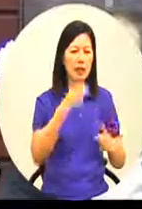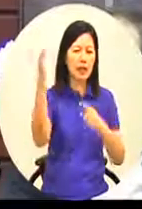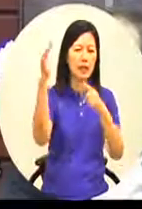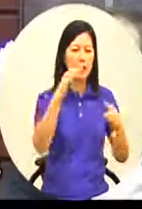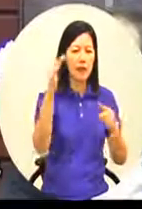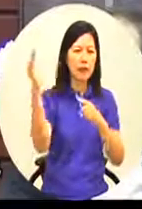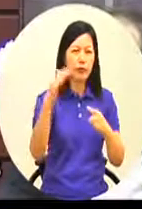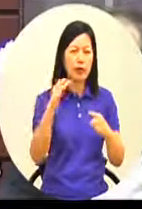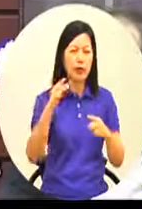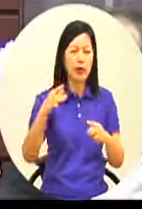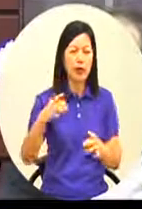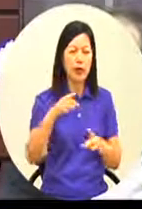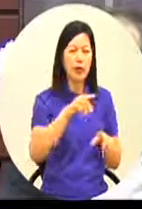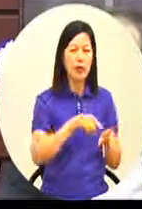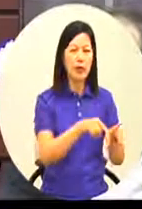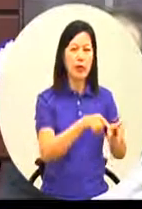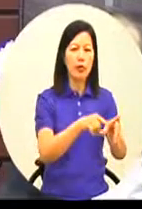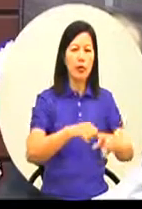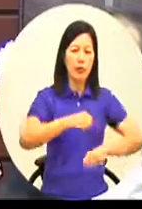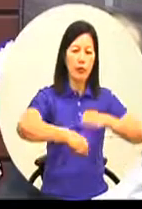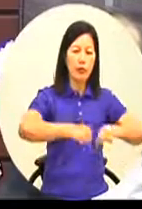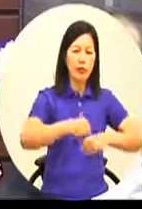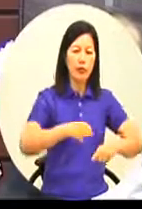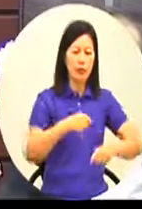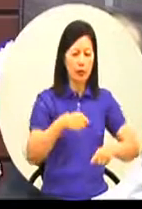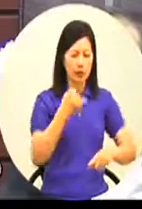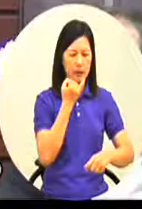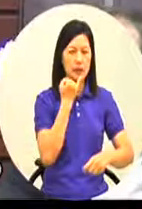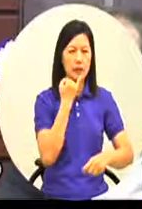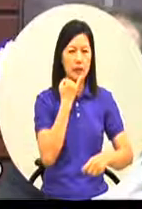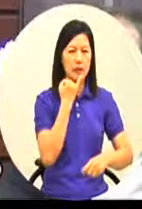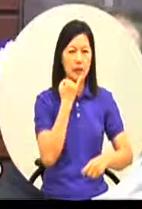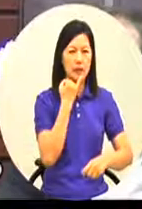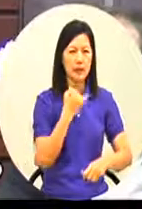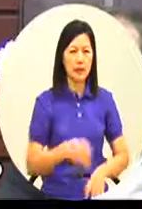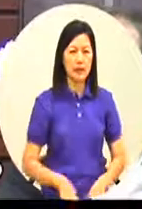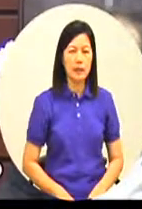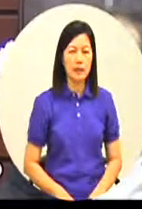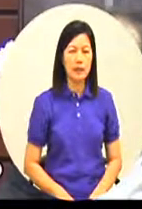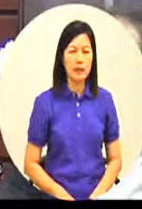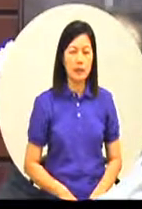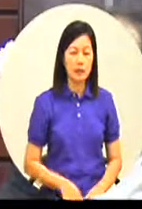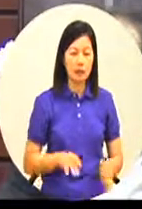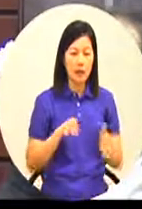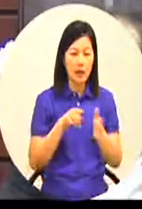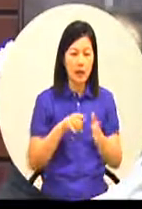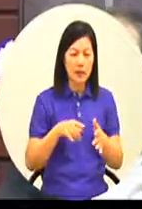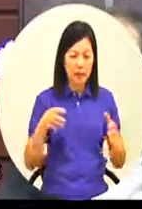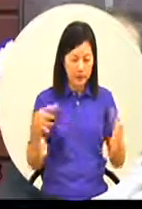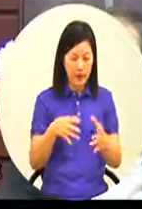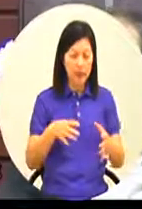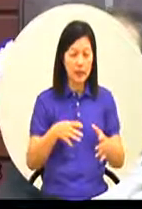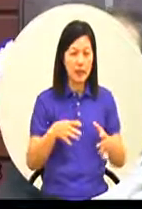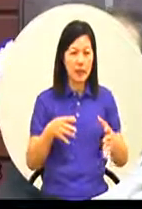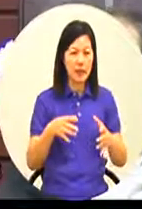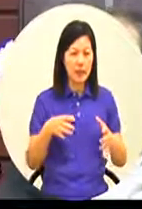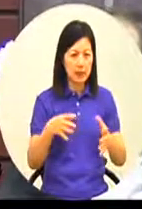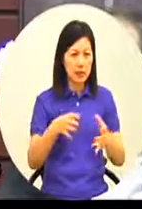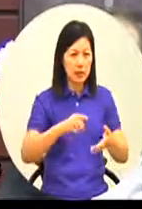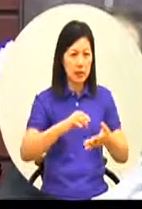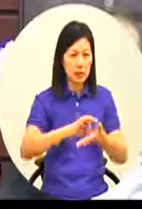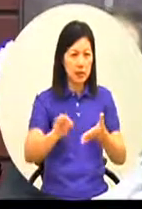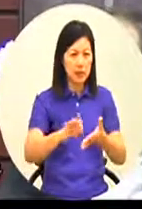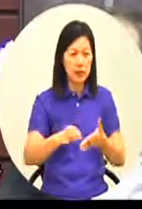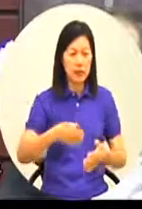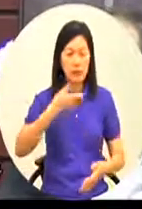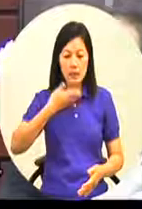要来这里骑脚踏车可以吗？当然可以。所以 我的意思就是说大家共同使用。当然你有可能我们的长者